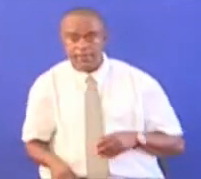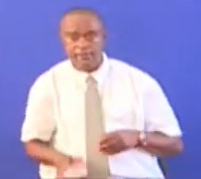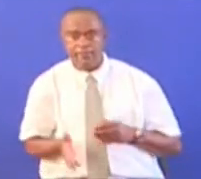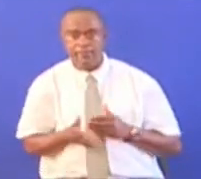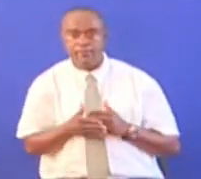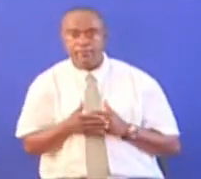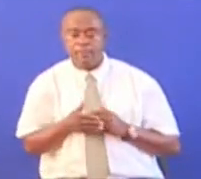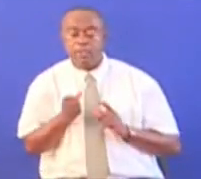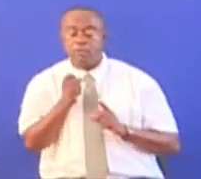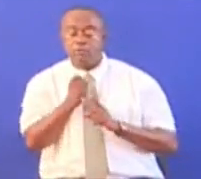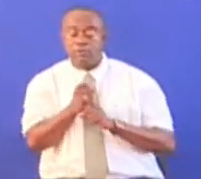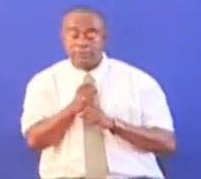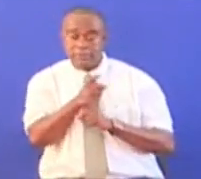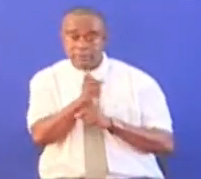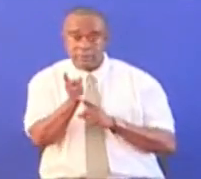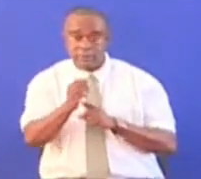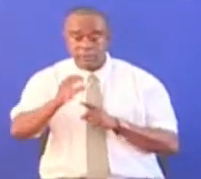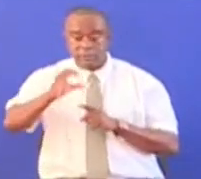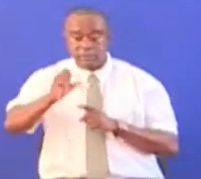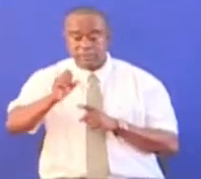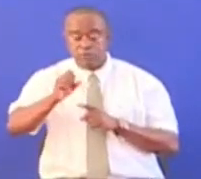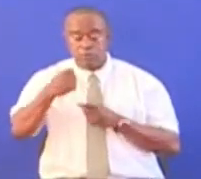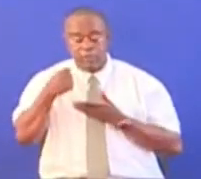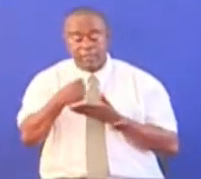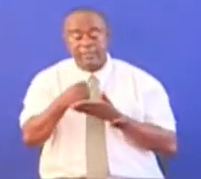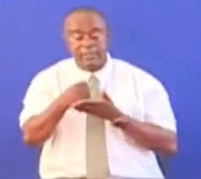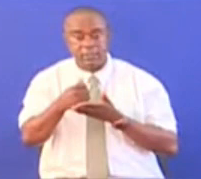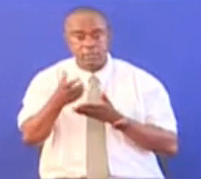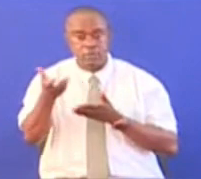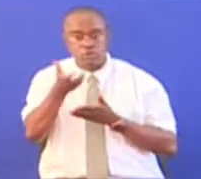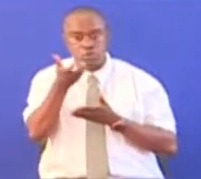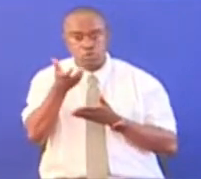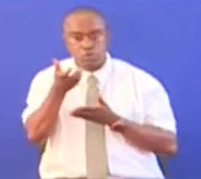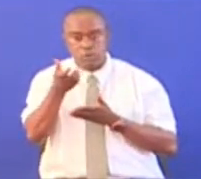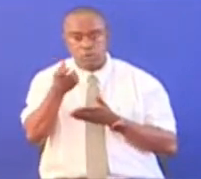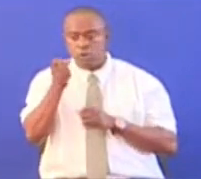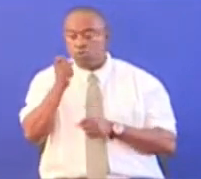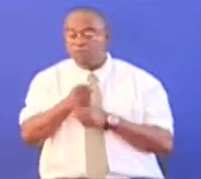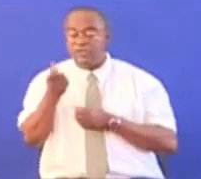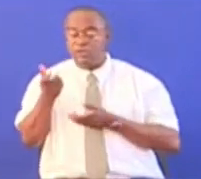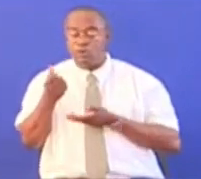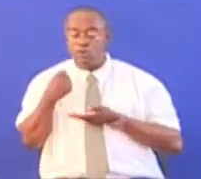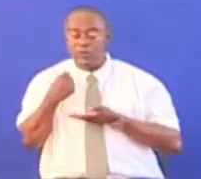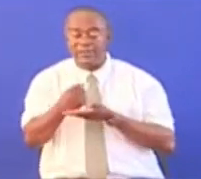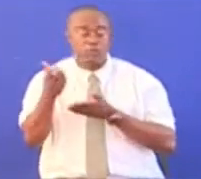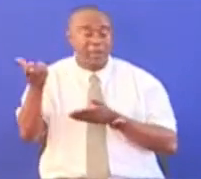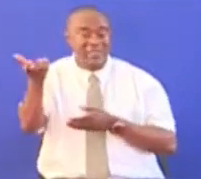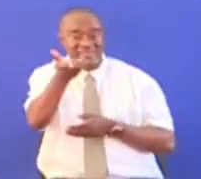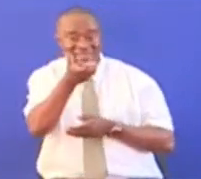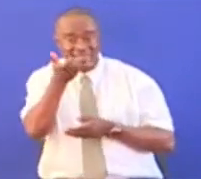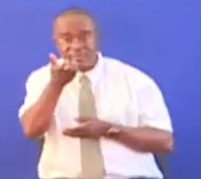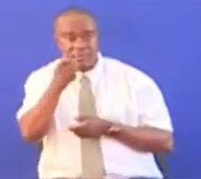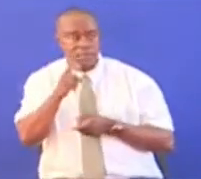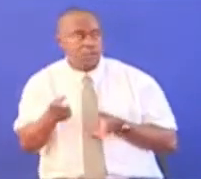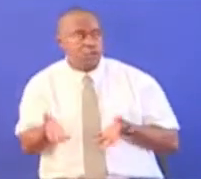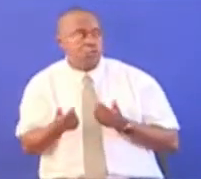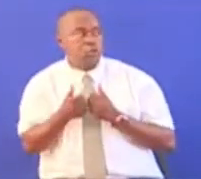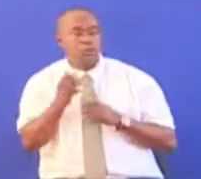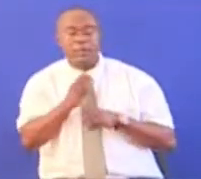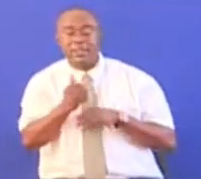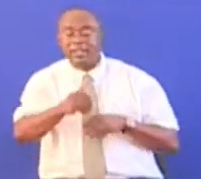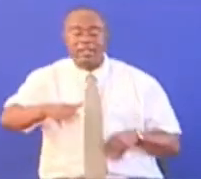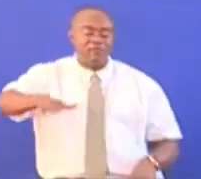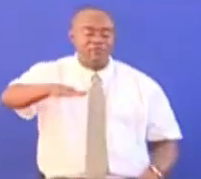kuhimiza corporate social investment, wawekezaji wafanye uwekezaji wa kijamii ambapo unaweza kujenga